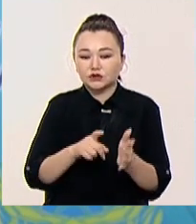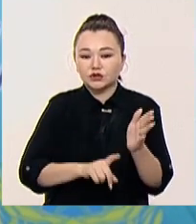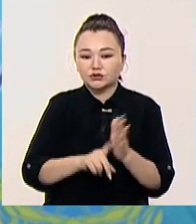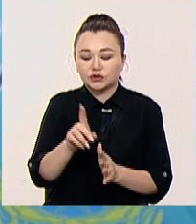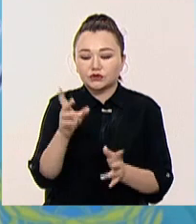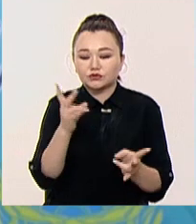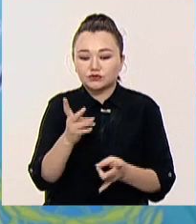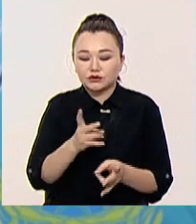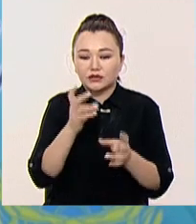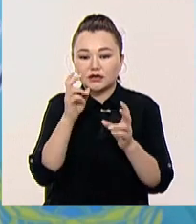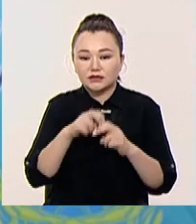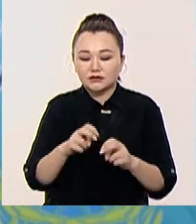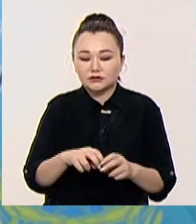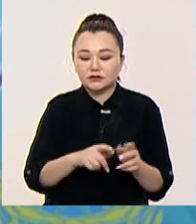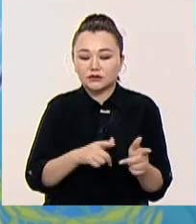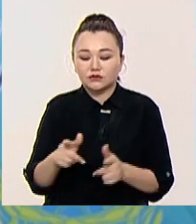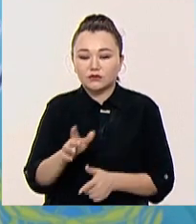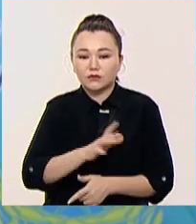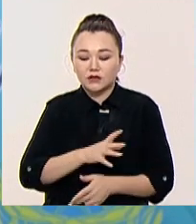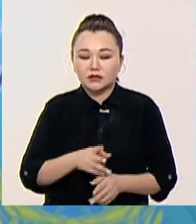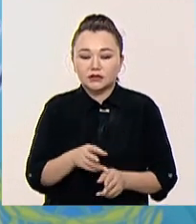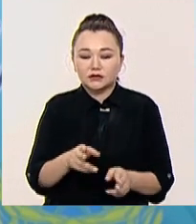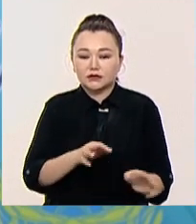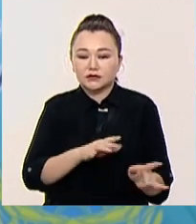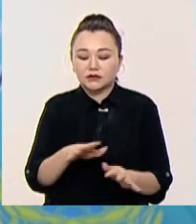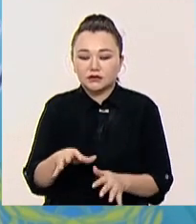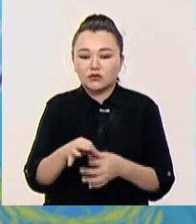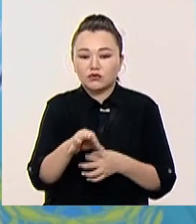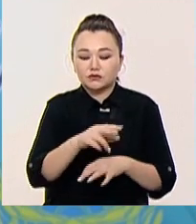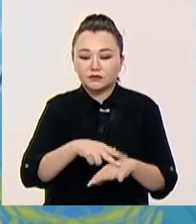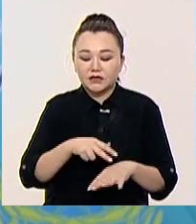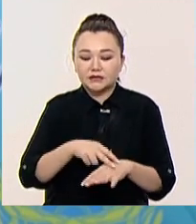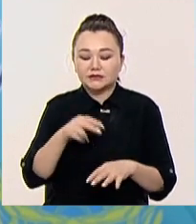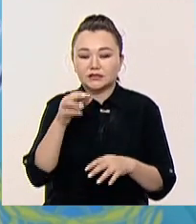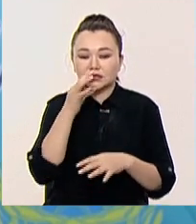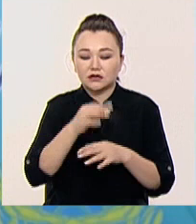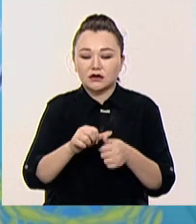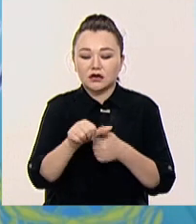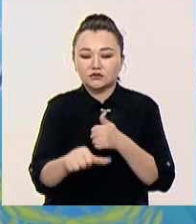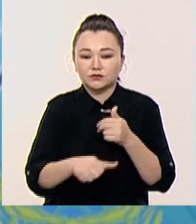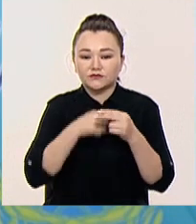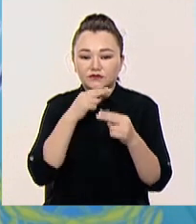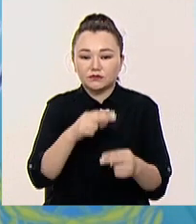қажетті сараптамалар тағайындалды. Қылмыстық істі облыстық полиция департаменті ерекше